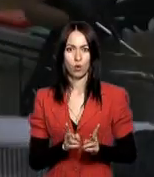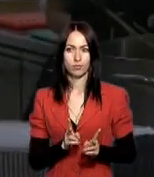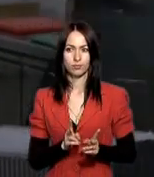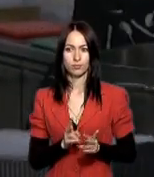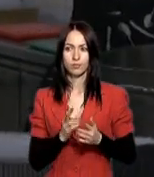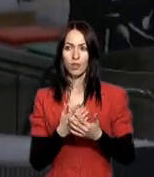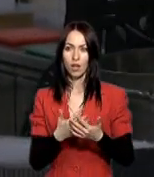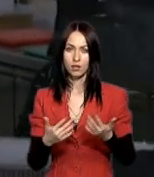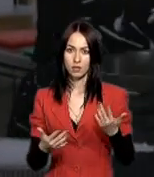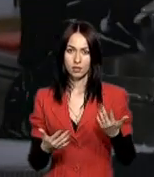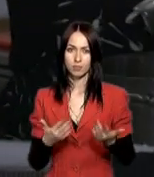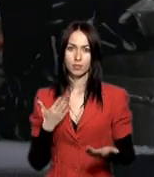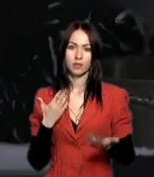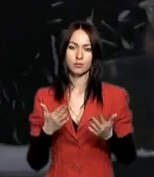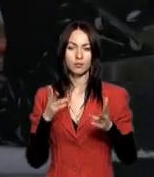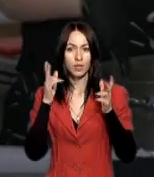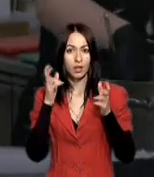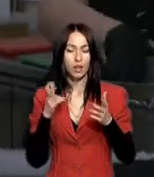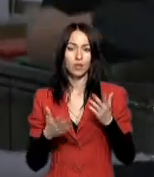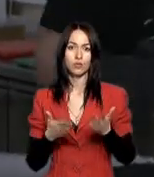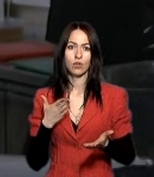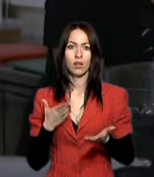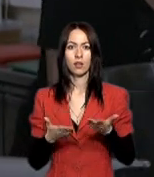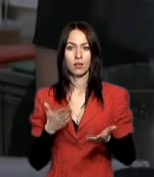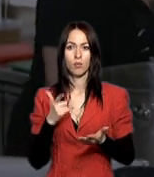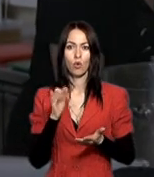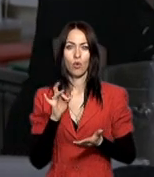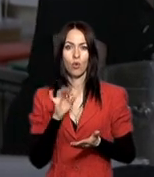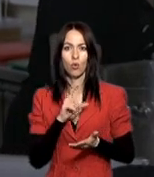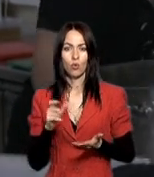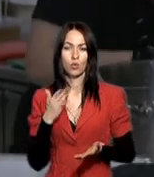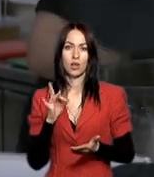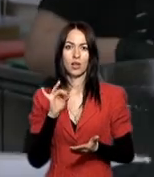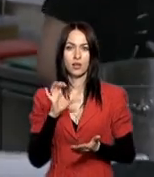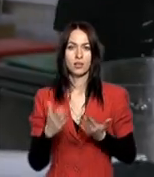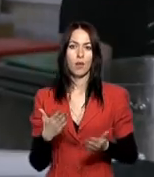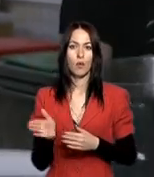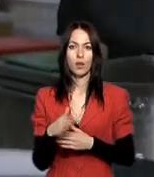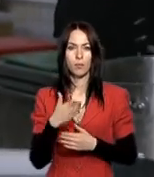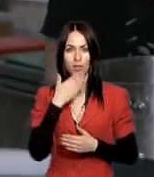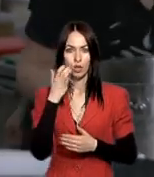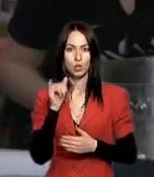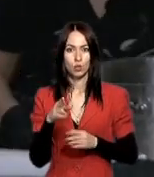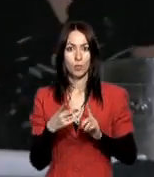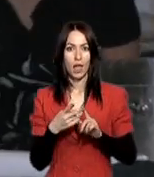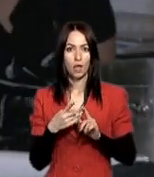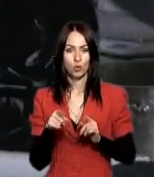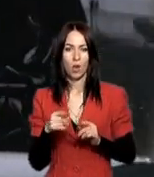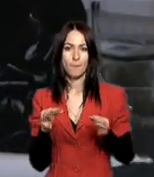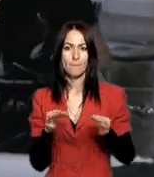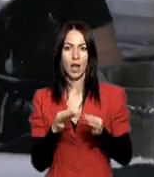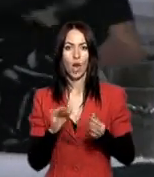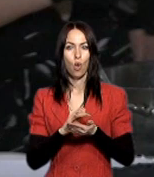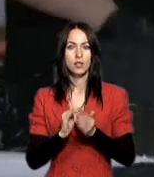ассортимент либо гороховый, либо гречневый. В нас ассортимент гороховий, гречаний, рисовий або рибний суп. На друге – макарони з котлетою або